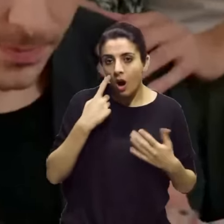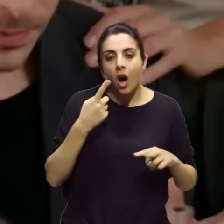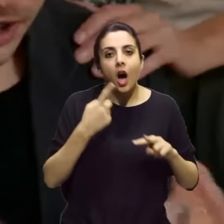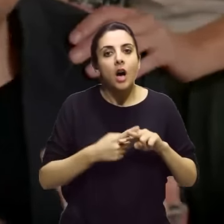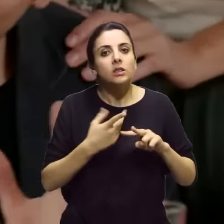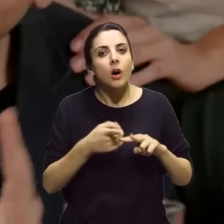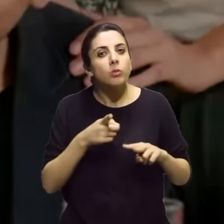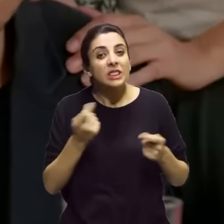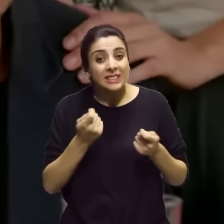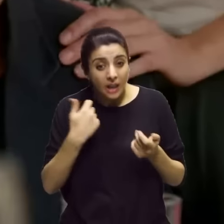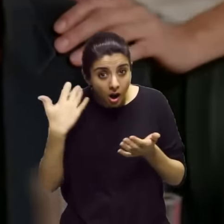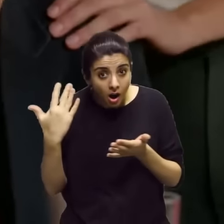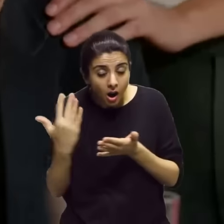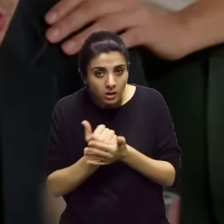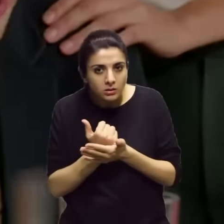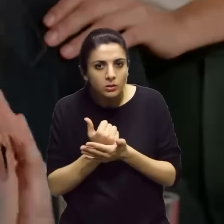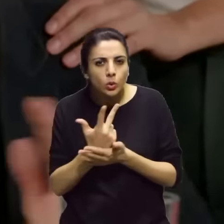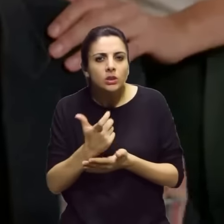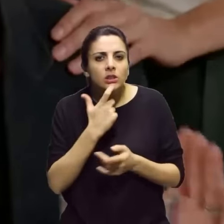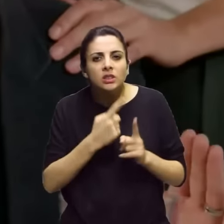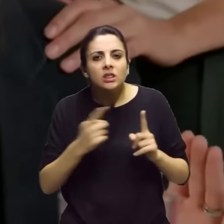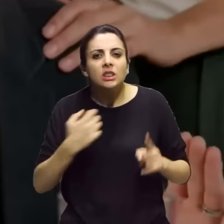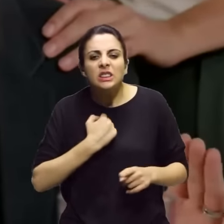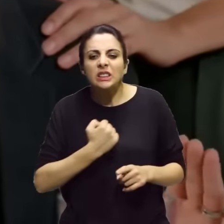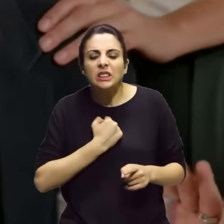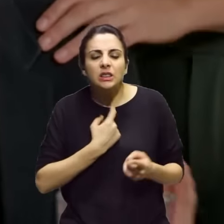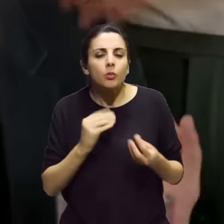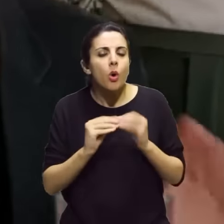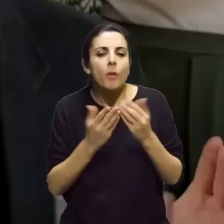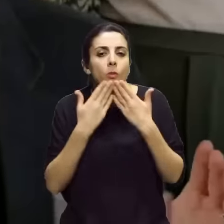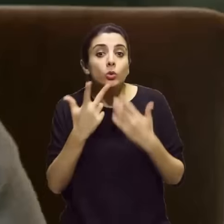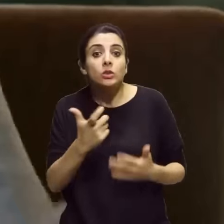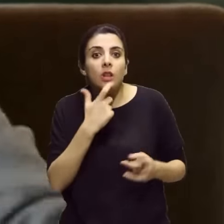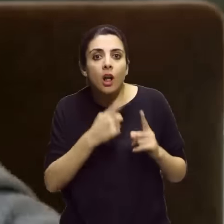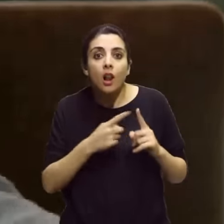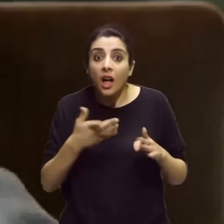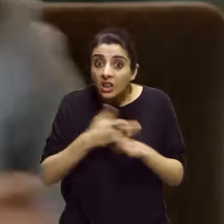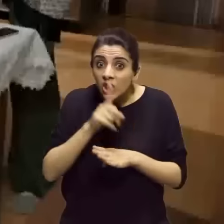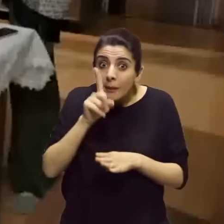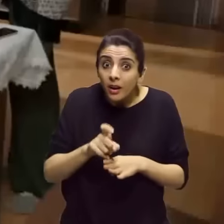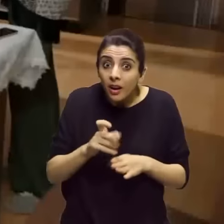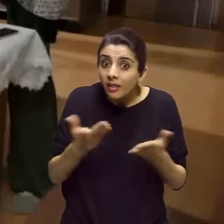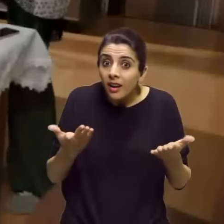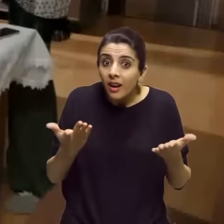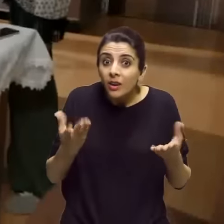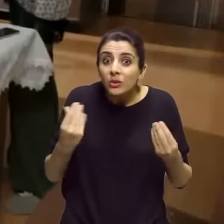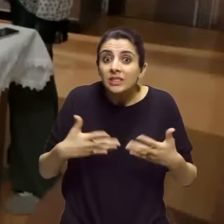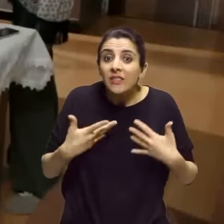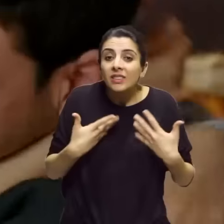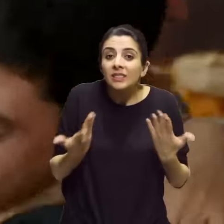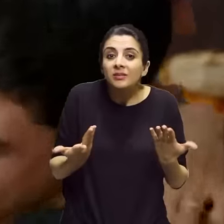Ayşem, bak bu iş olsun. 3 sene hiç bir sıkıntımız yok. 3 sene. Ha sen ne diyorsun?